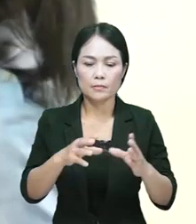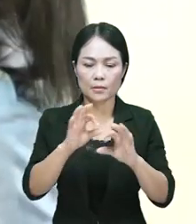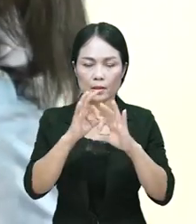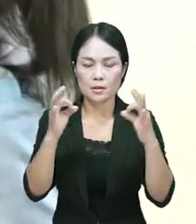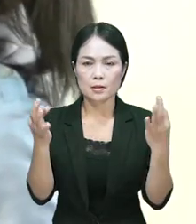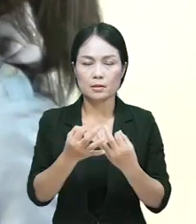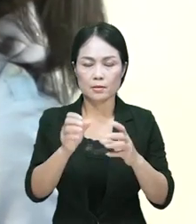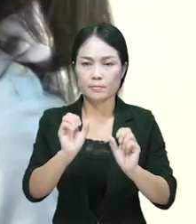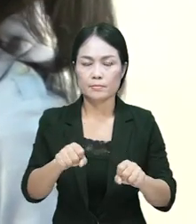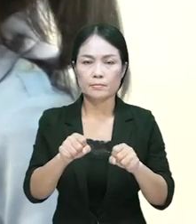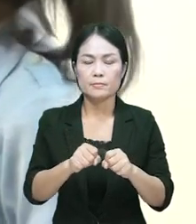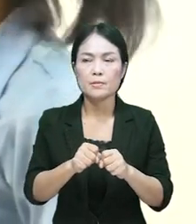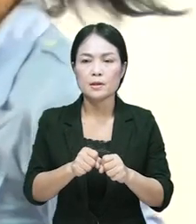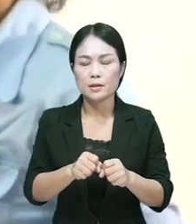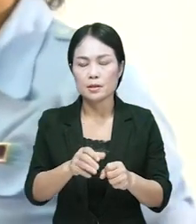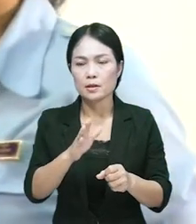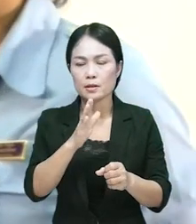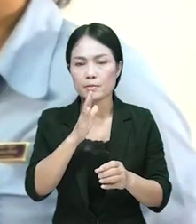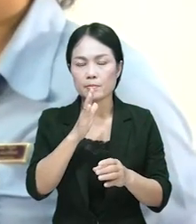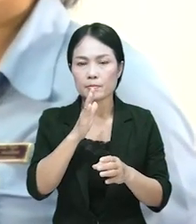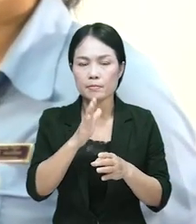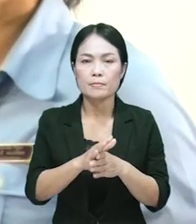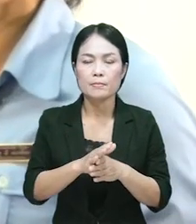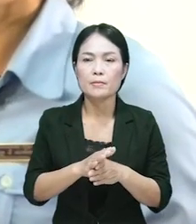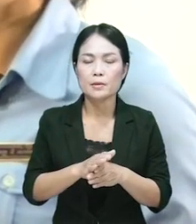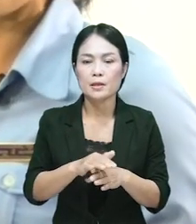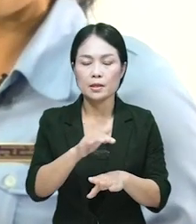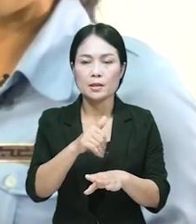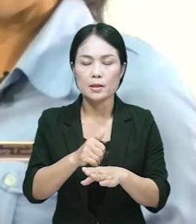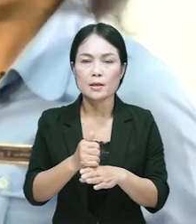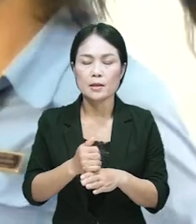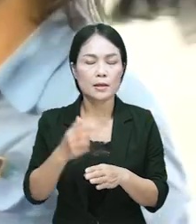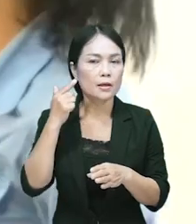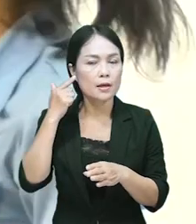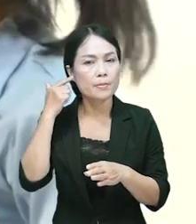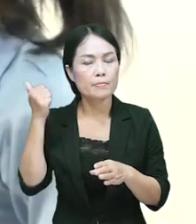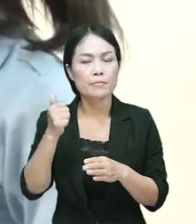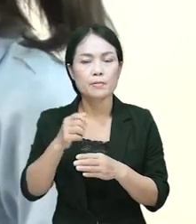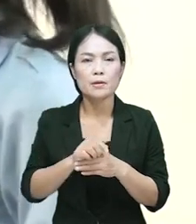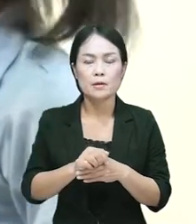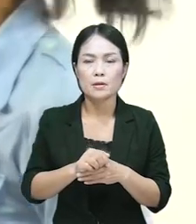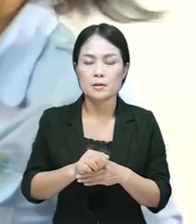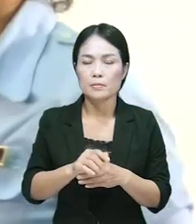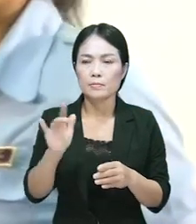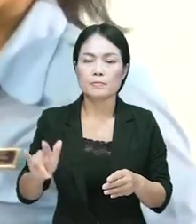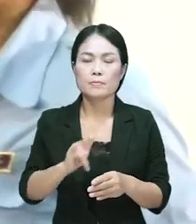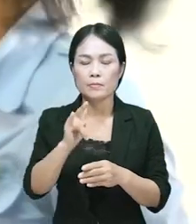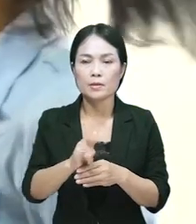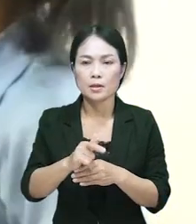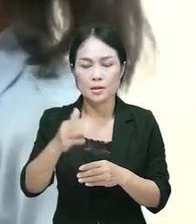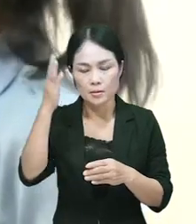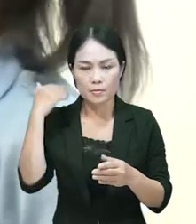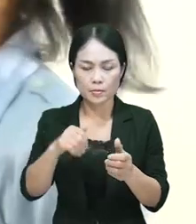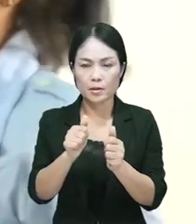សាកូនអាចប៉ាកូនហៅម៉ាក់មហេសីឲ្យបានទេកូនចាអាចប្រើពាក្យថាប្រពន្ធឬក៏ភរិយា